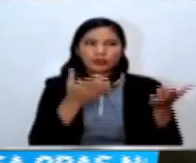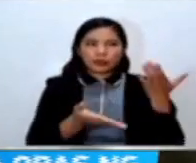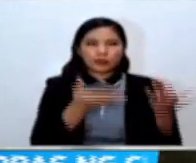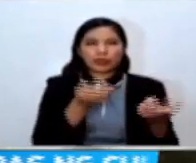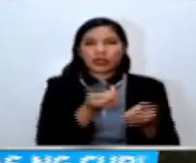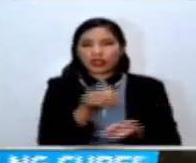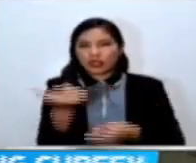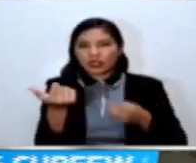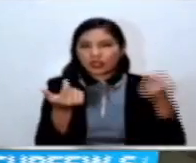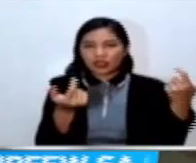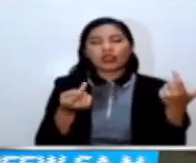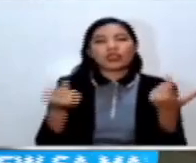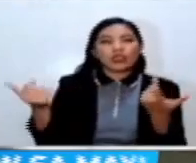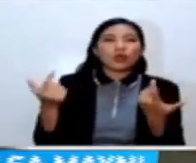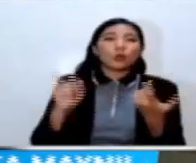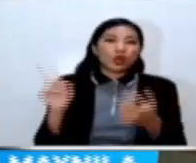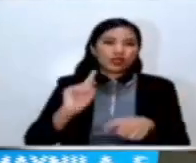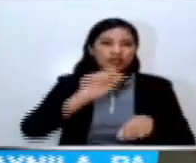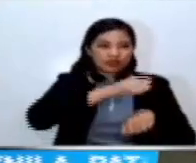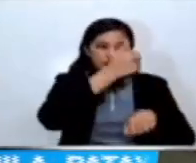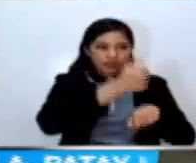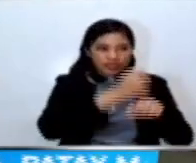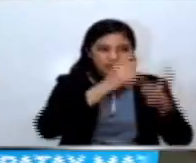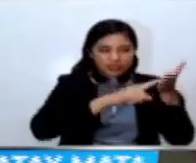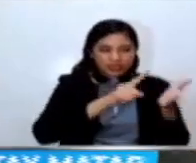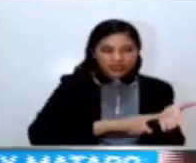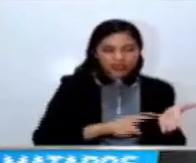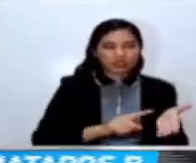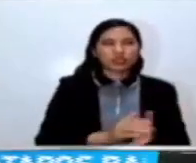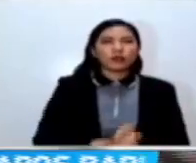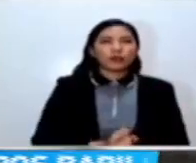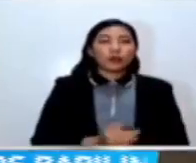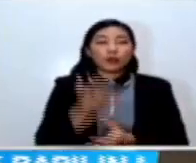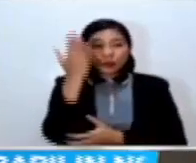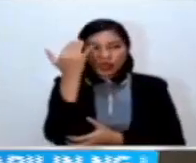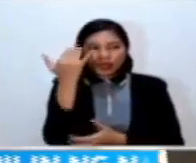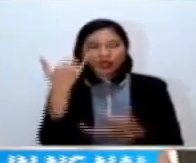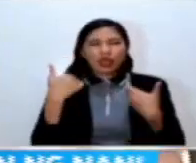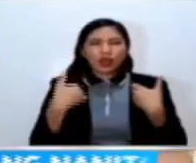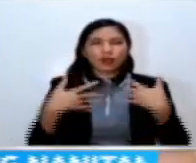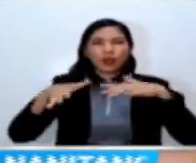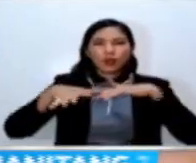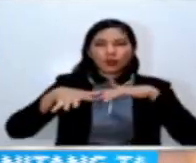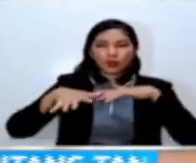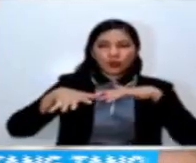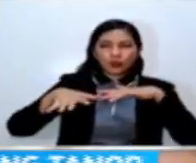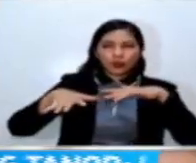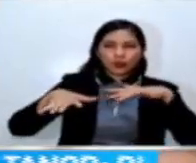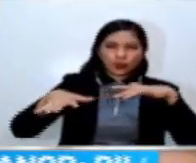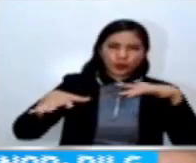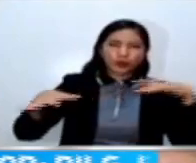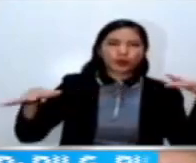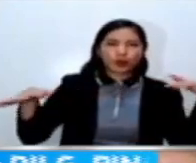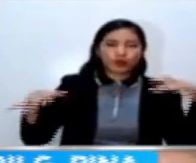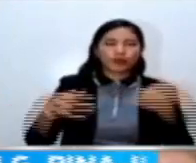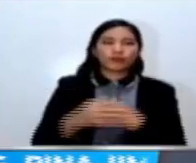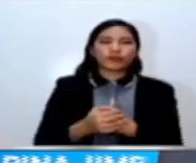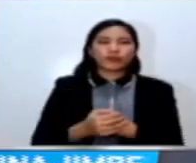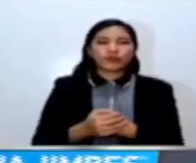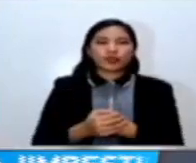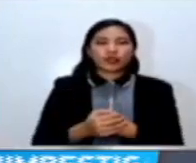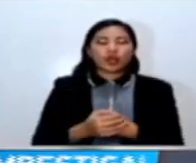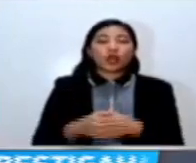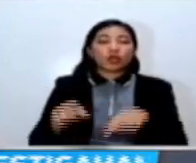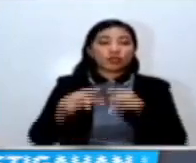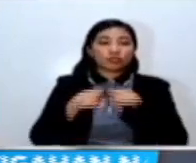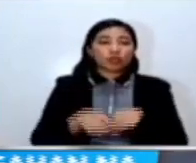matinding trapiko ang mga checkpoint dahil pinapayagan talagang lumabas ang mga apor. Maitatalaga rin daw ang mga pulis na nagbabantay sa checkpoint sa